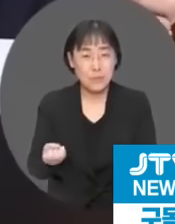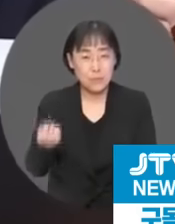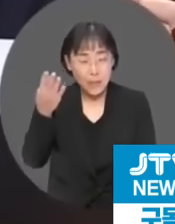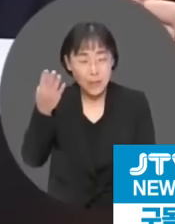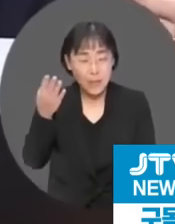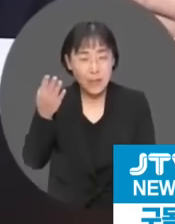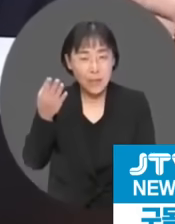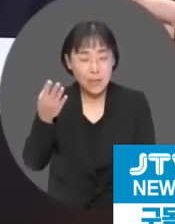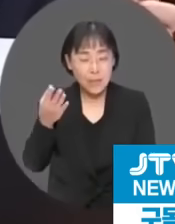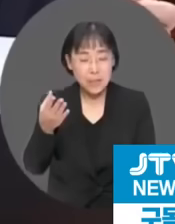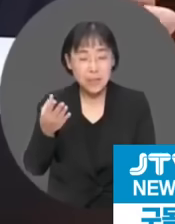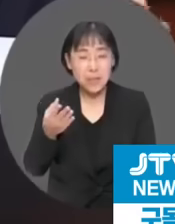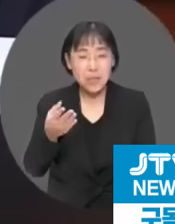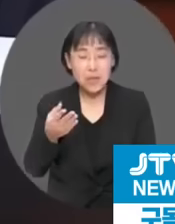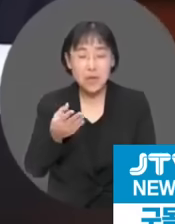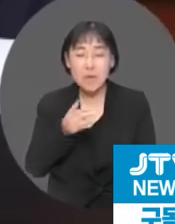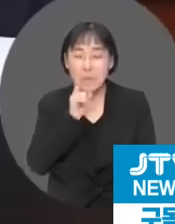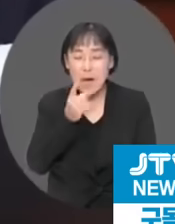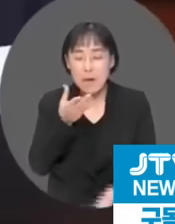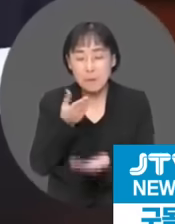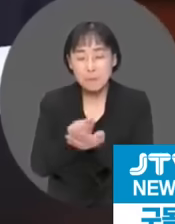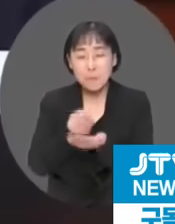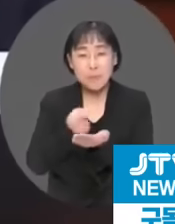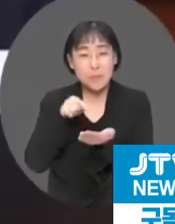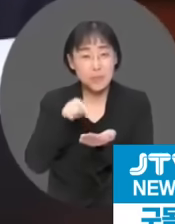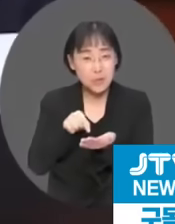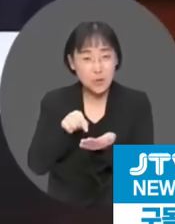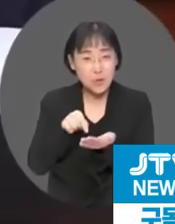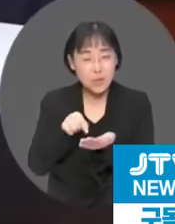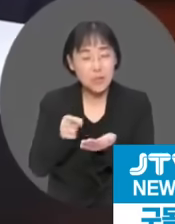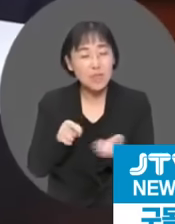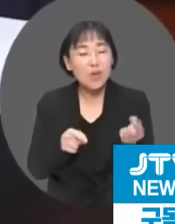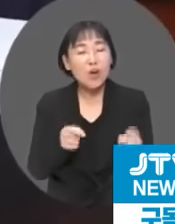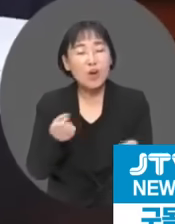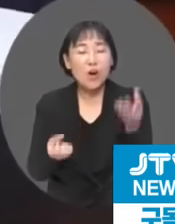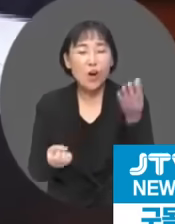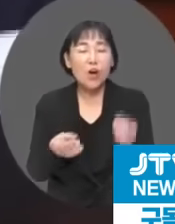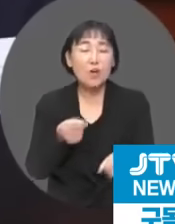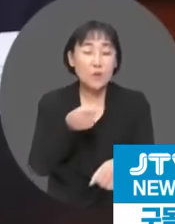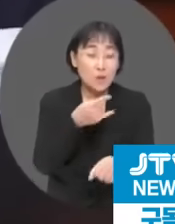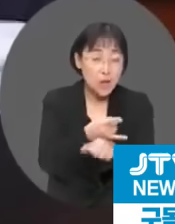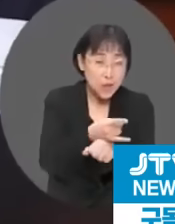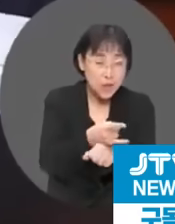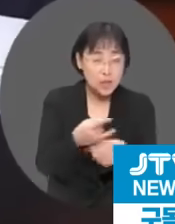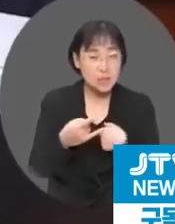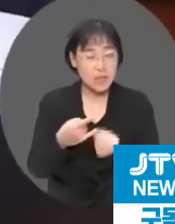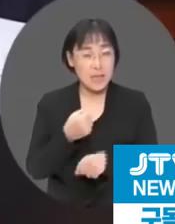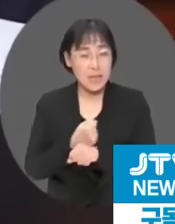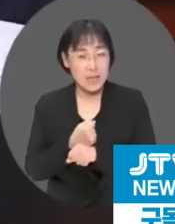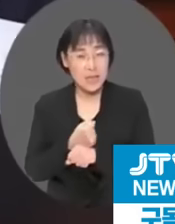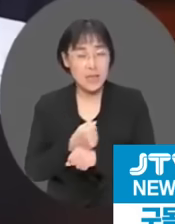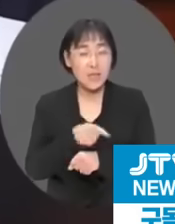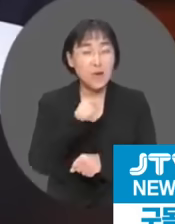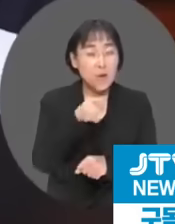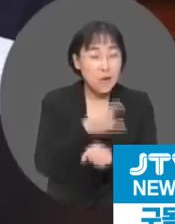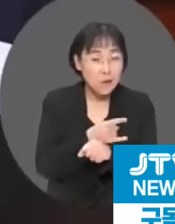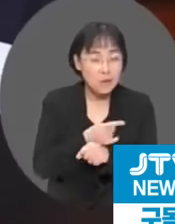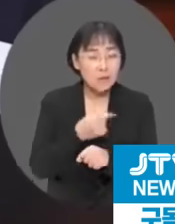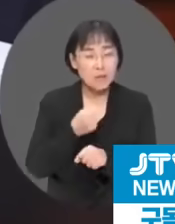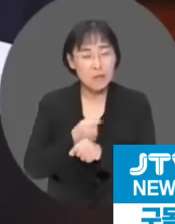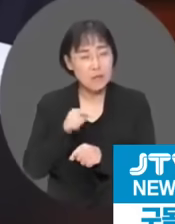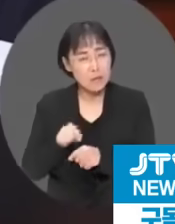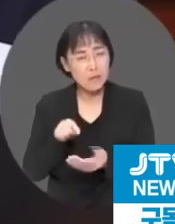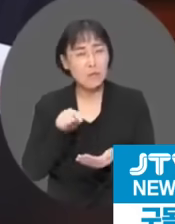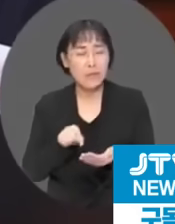할까 그러면서 아침에 전화를 했다는 거예요 그게 4월 18일 가능성이 굉장히 높고 어 전화를 받았을 것이다라고 하는 주장도 뭐 여권